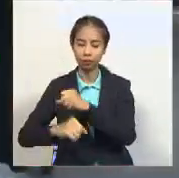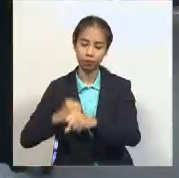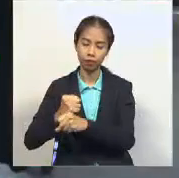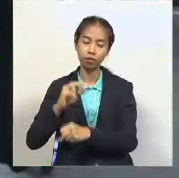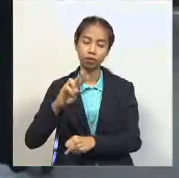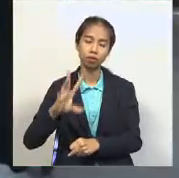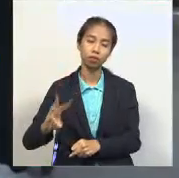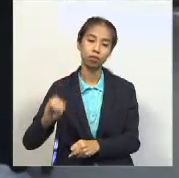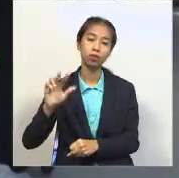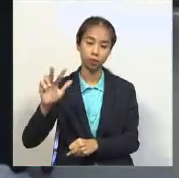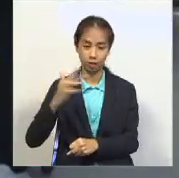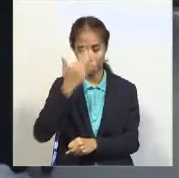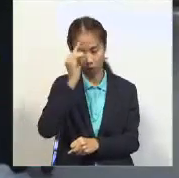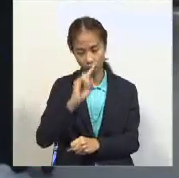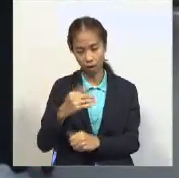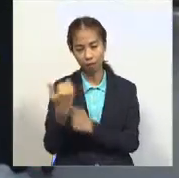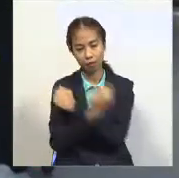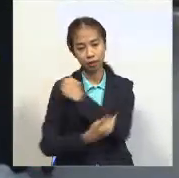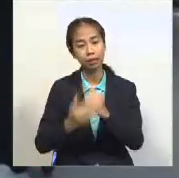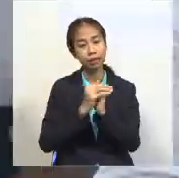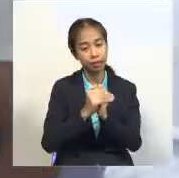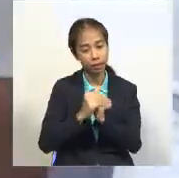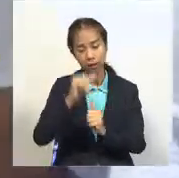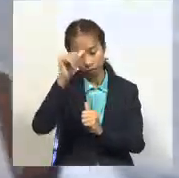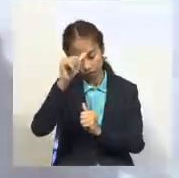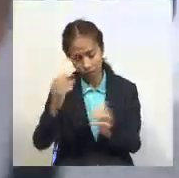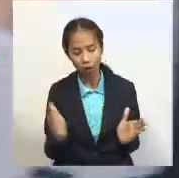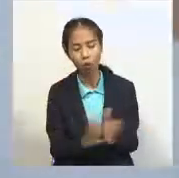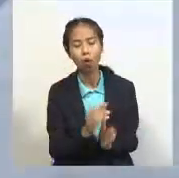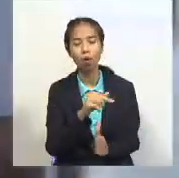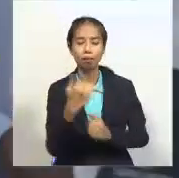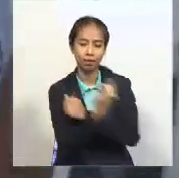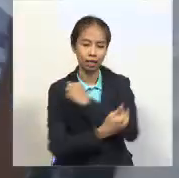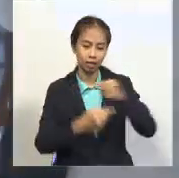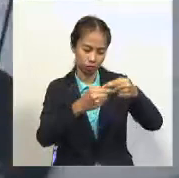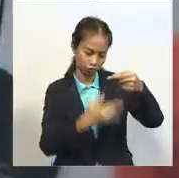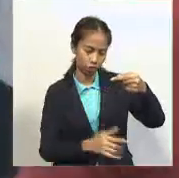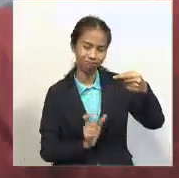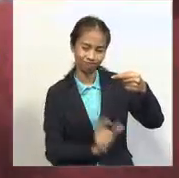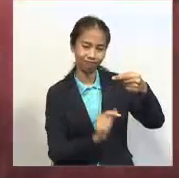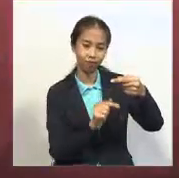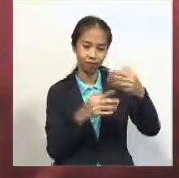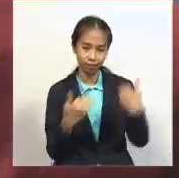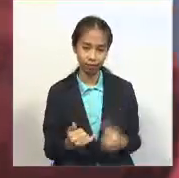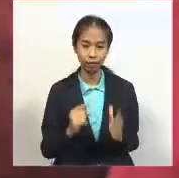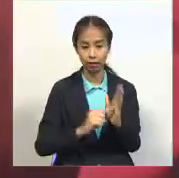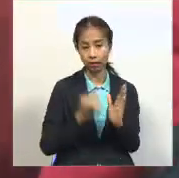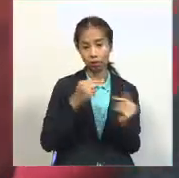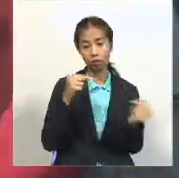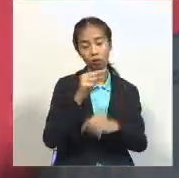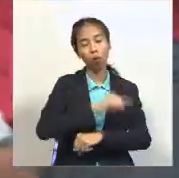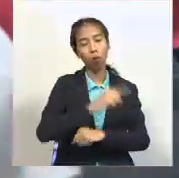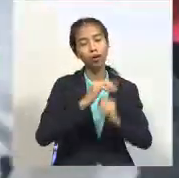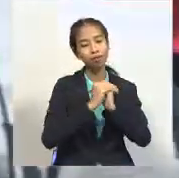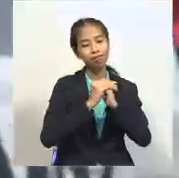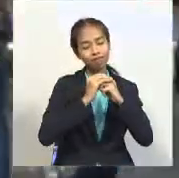ซึ่งจีนแล้วก็อินเดียก็อยู่ใน18ประเทศนี้อยู่แล้วนะคะโดยจะครอบคลุมการท่องเที่ยวตั้งแต่ช่วงตรุษจีนจ